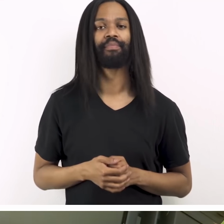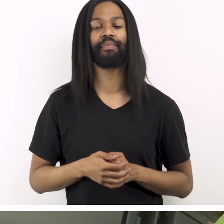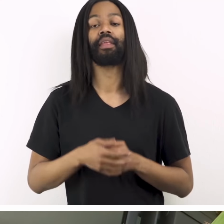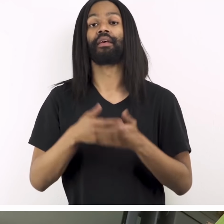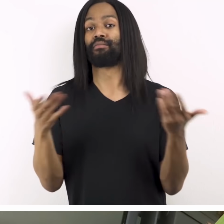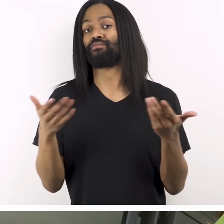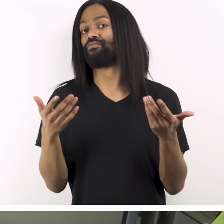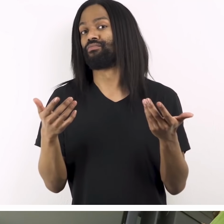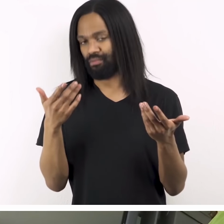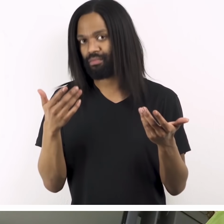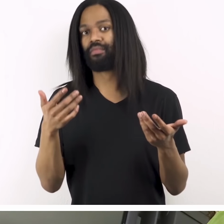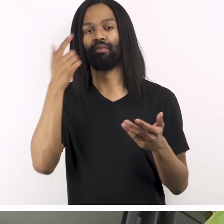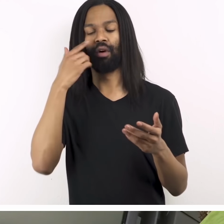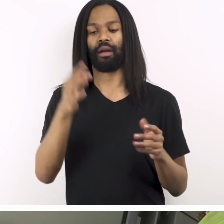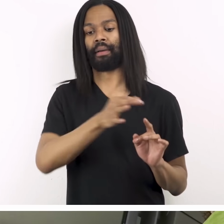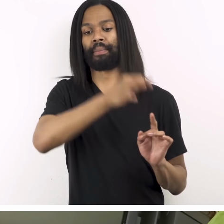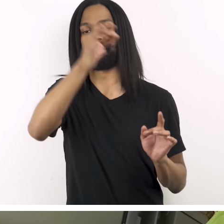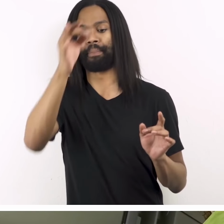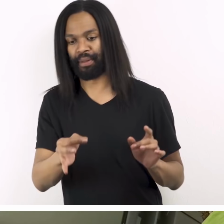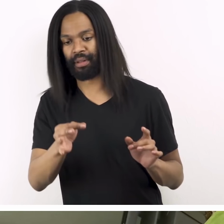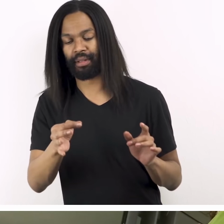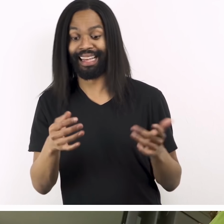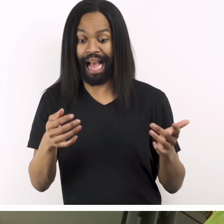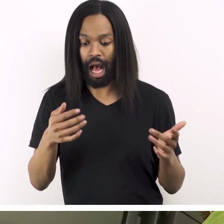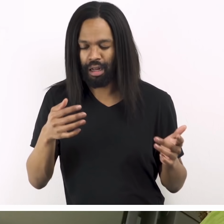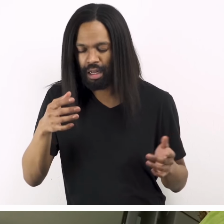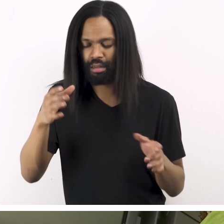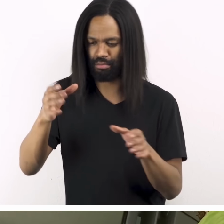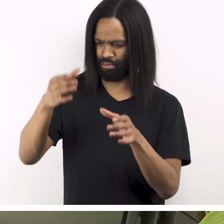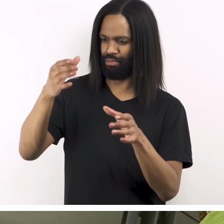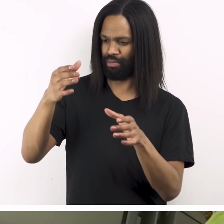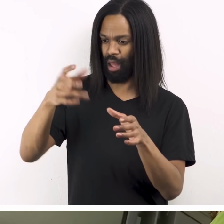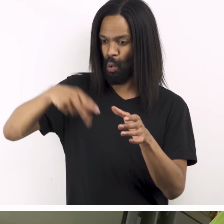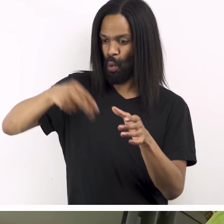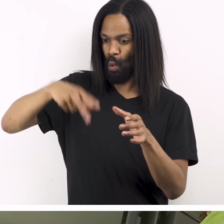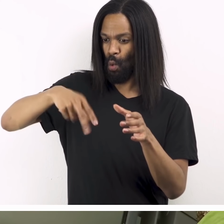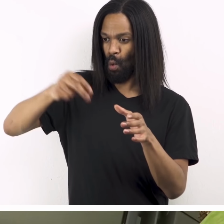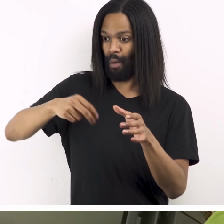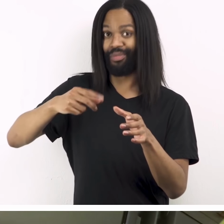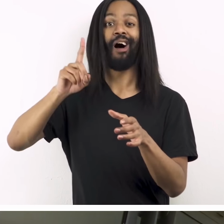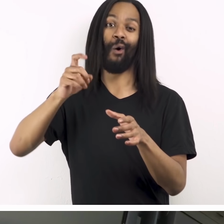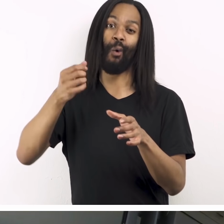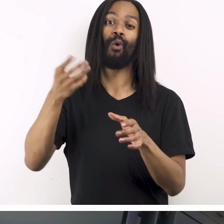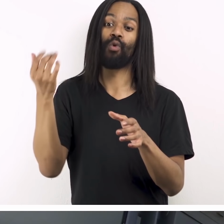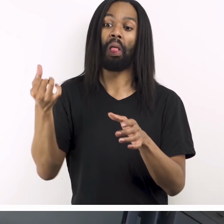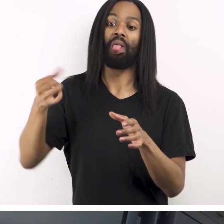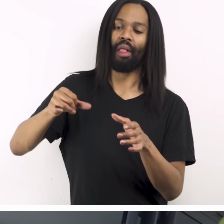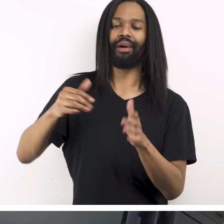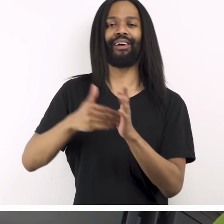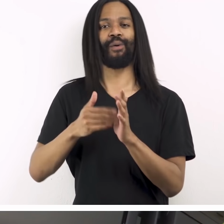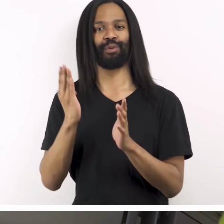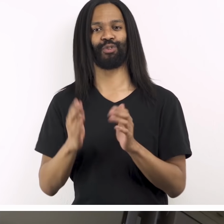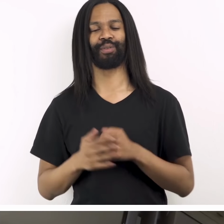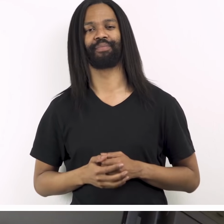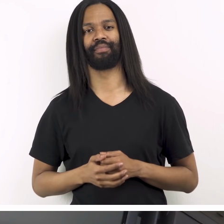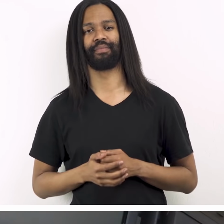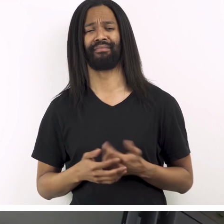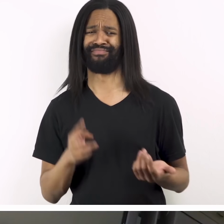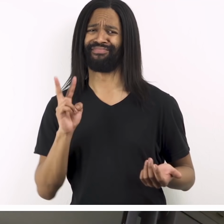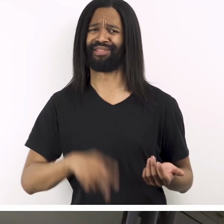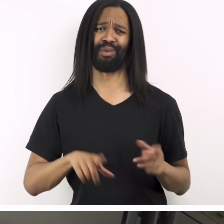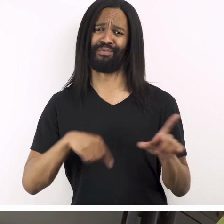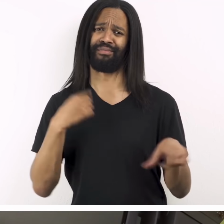vermiculite et voilà, racine tranquillement et il va très bien et je vais devoir remettre un petit fond d'eau parce qu'on voit qu'il a tout pompé. Donc voilà, c'est une